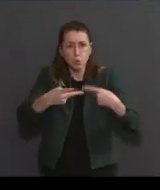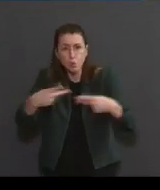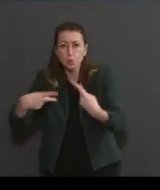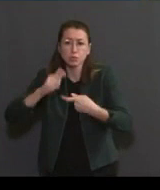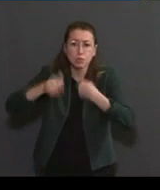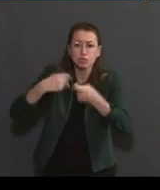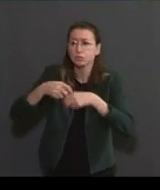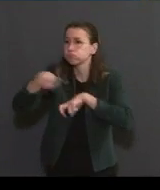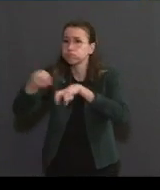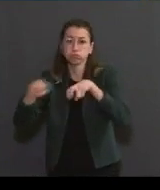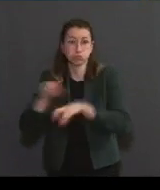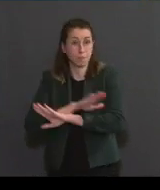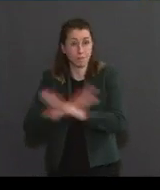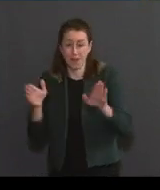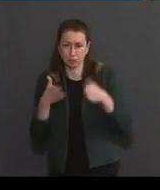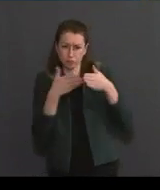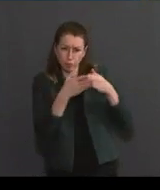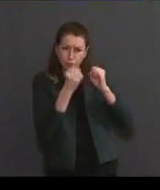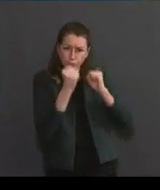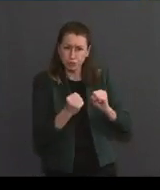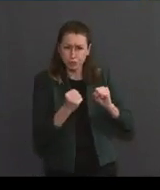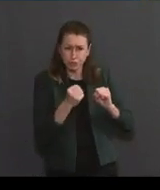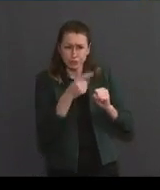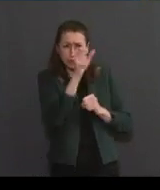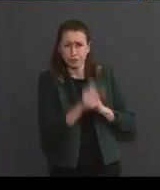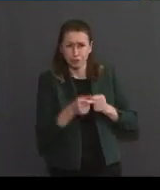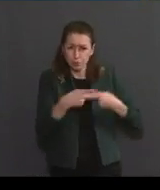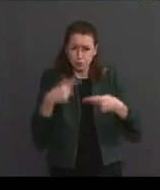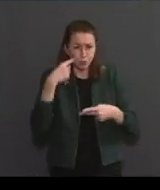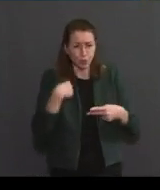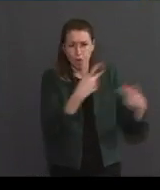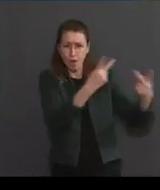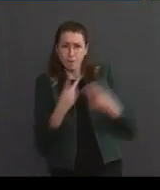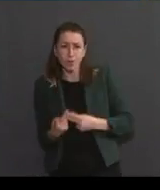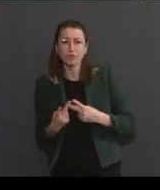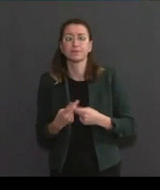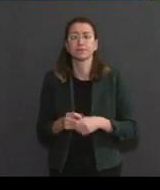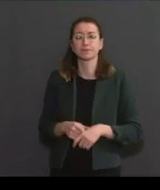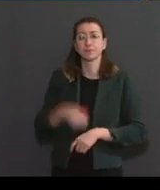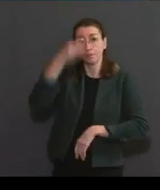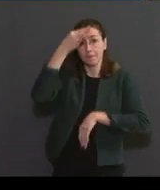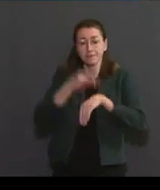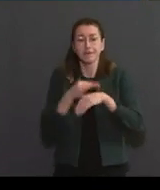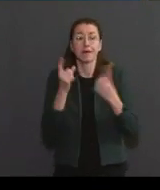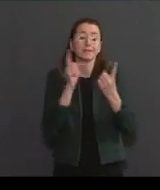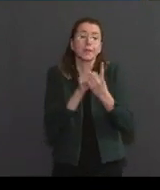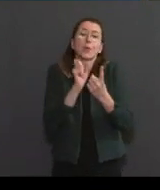sorties à la nécessité d'aller à l'hôpital ou chez le médecin ou des conditions particulières à la pharmacie, par